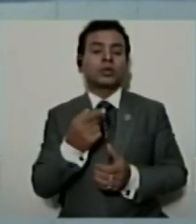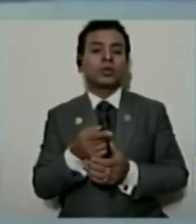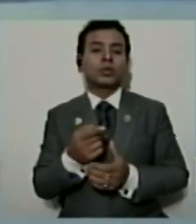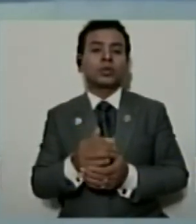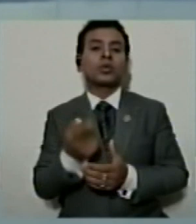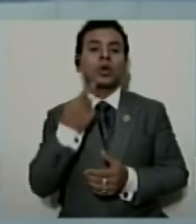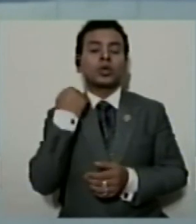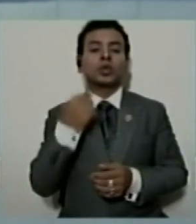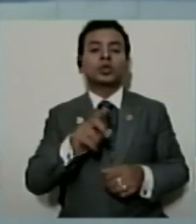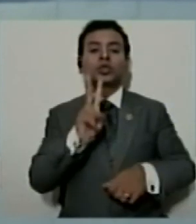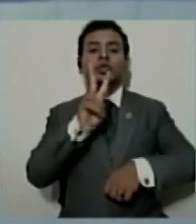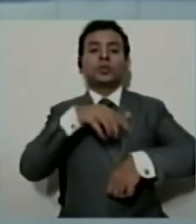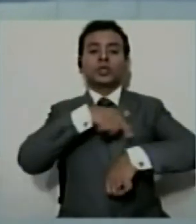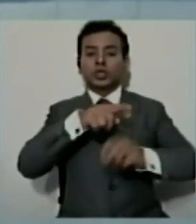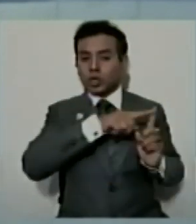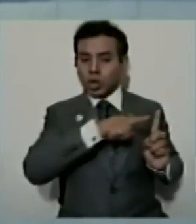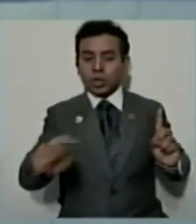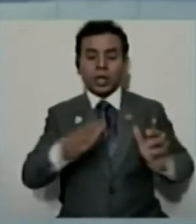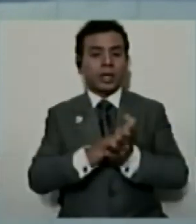এ পর্যন্ত 145 জন